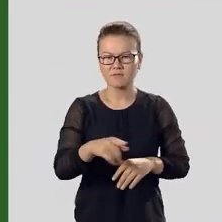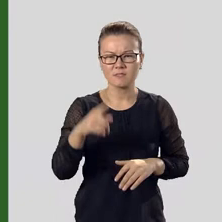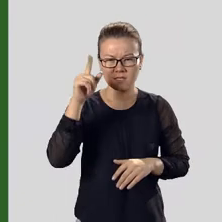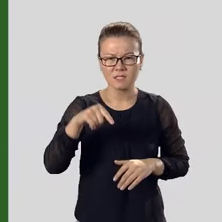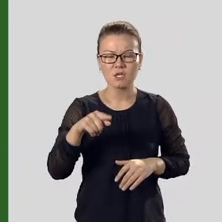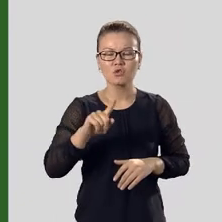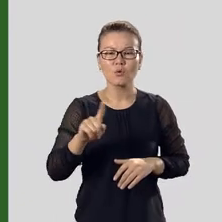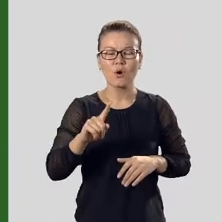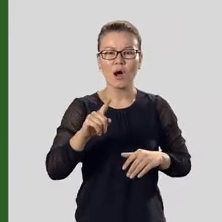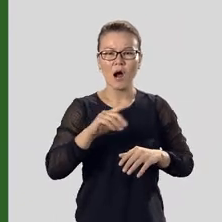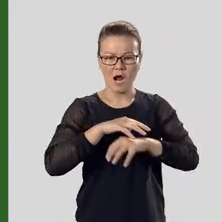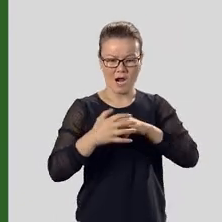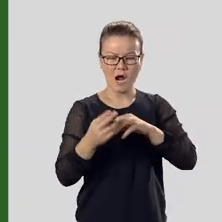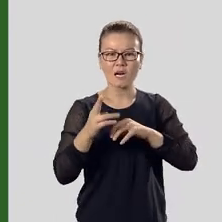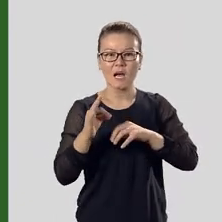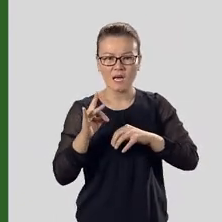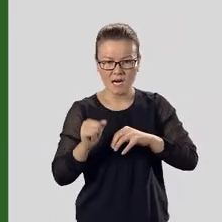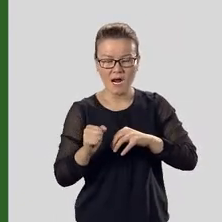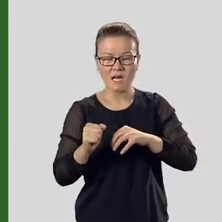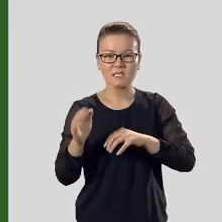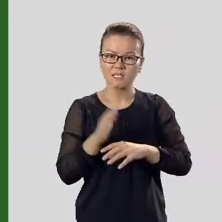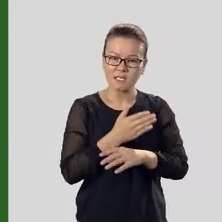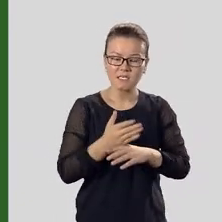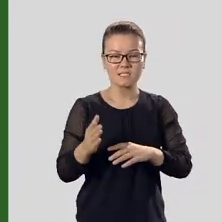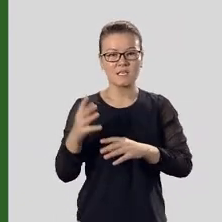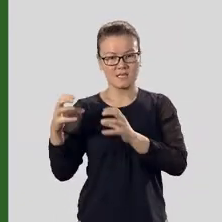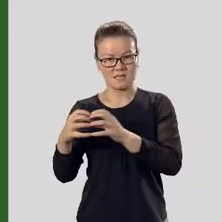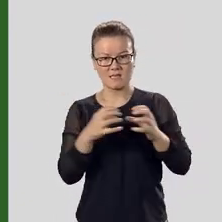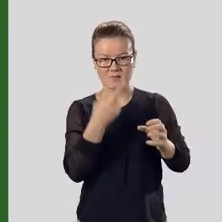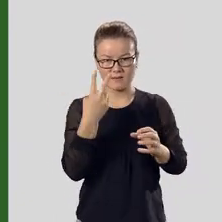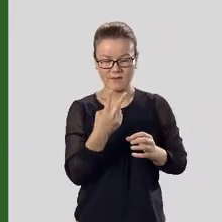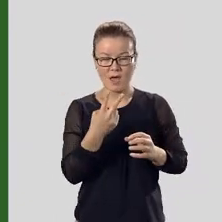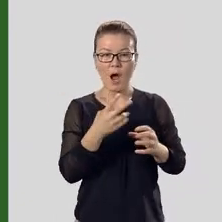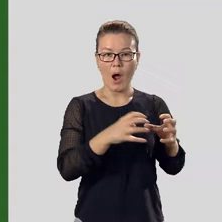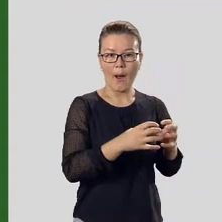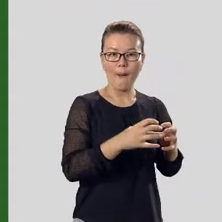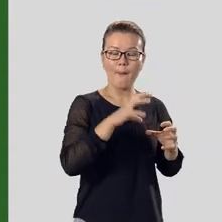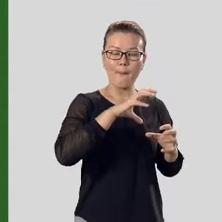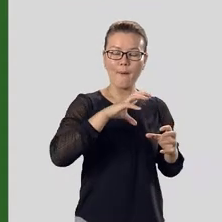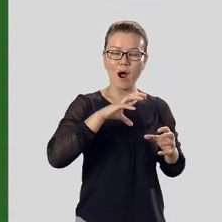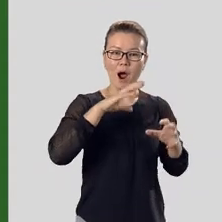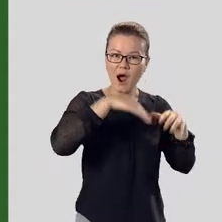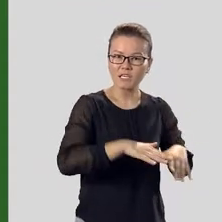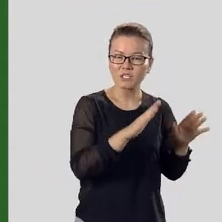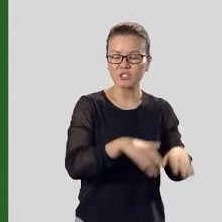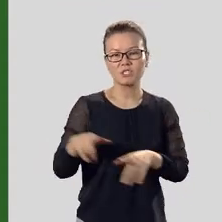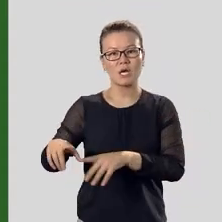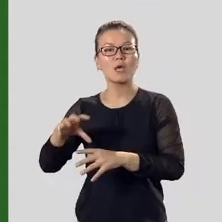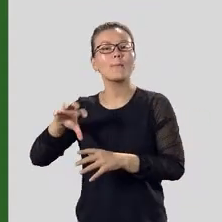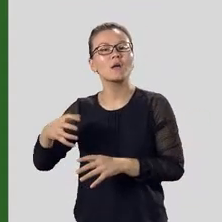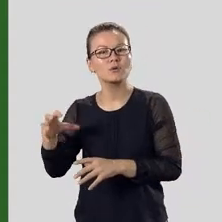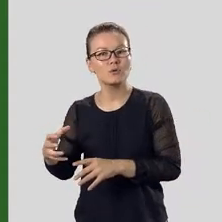кора делится на две части – материковая и океаническая. В чем же между ними разница?